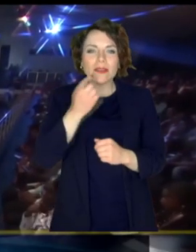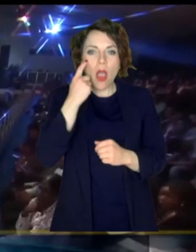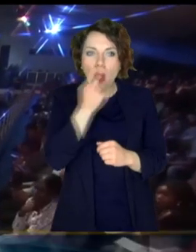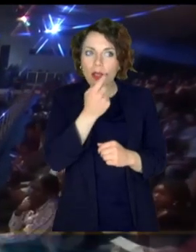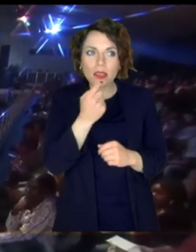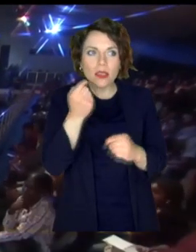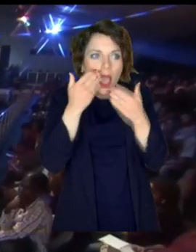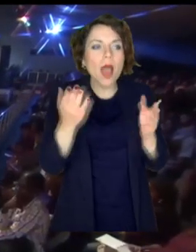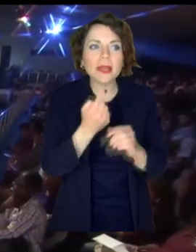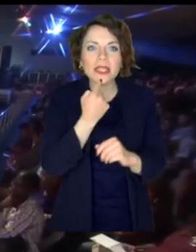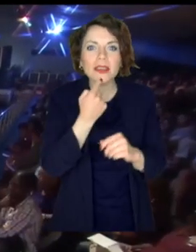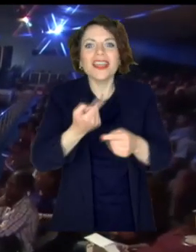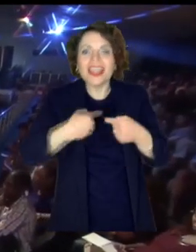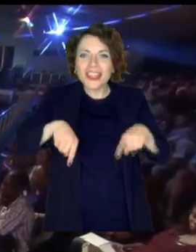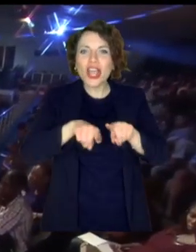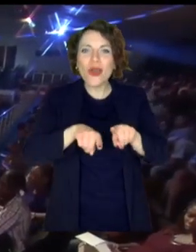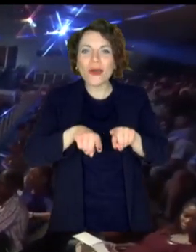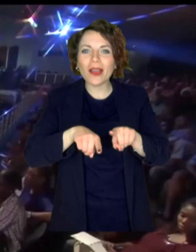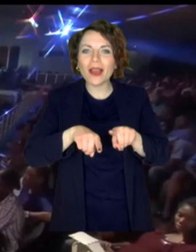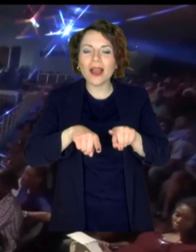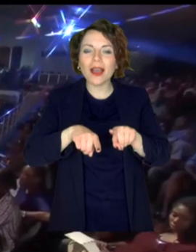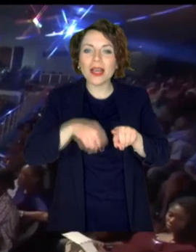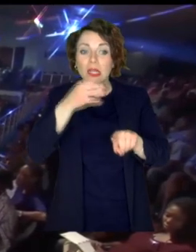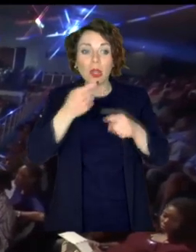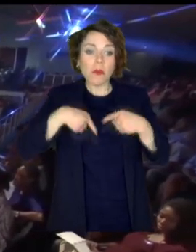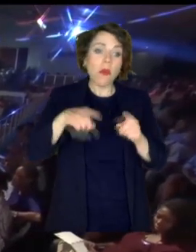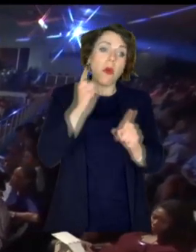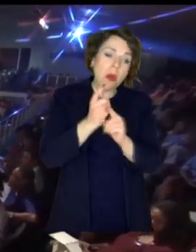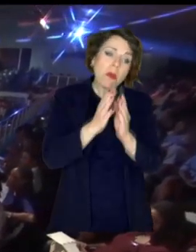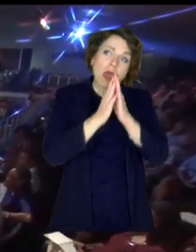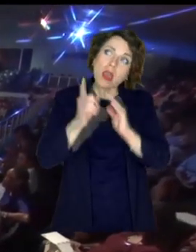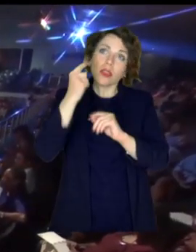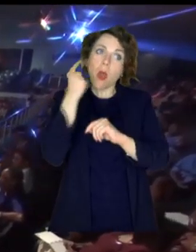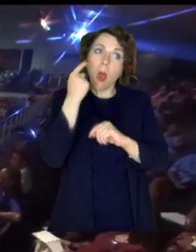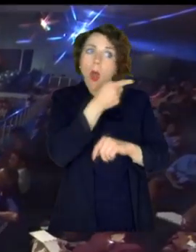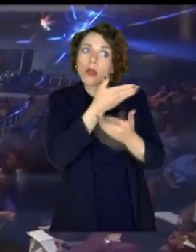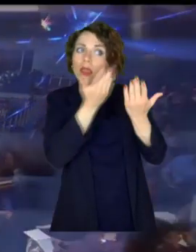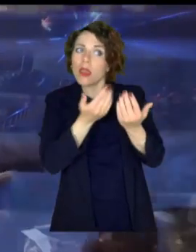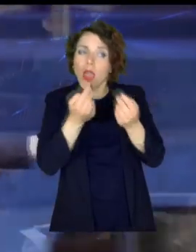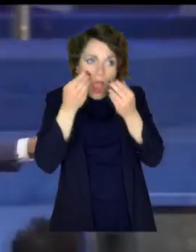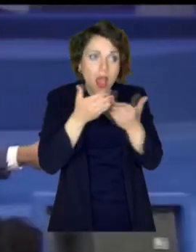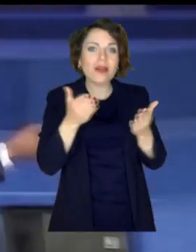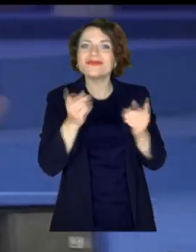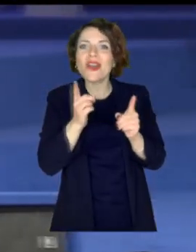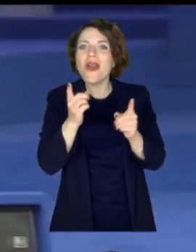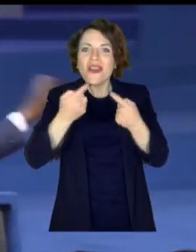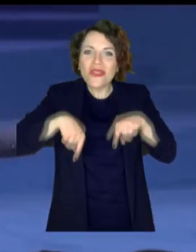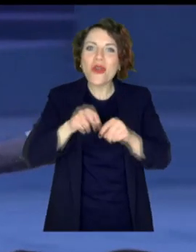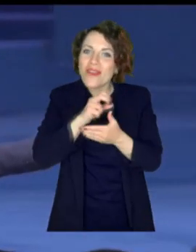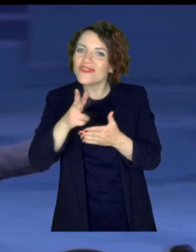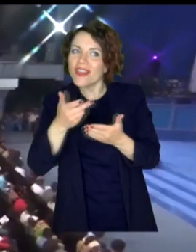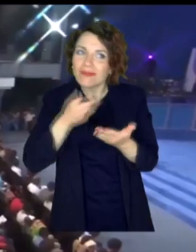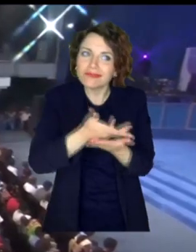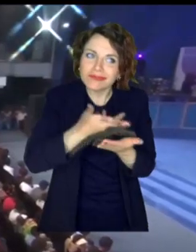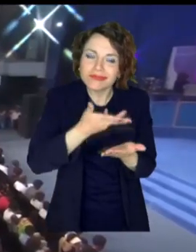gli occhi? Siamo noi. Non dice che bisogna pregare affinché Dio apra loro gli occhi. Quando noi portiamo loro il Vangelo, i loro occhi